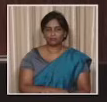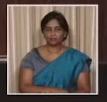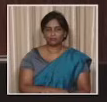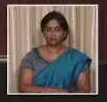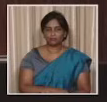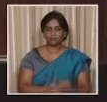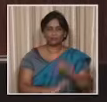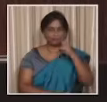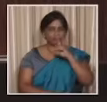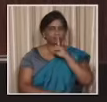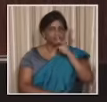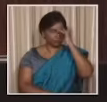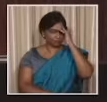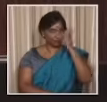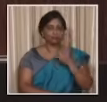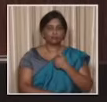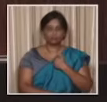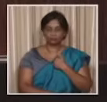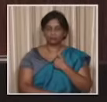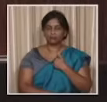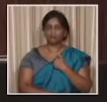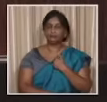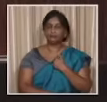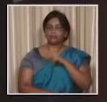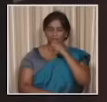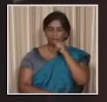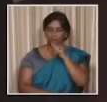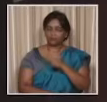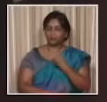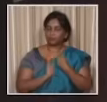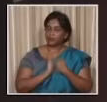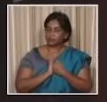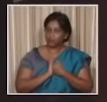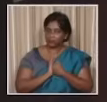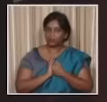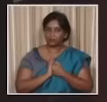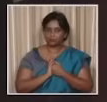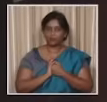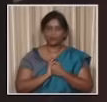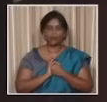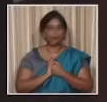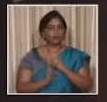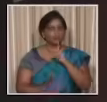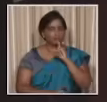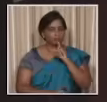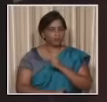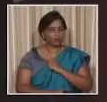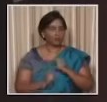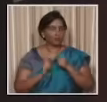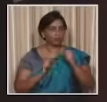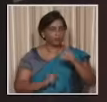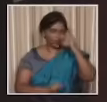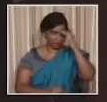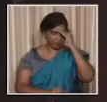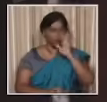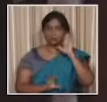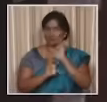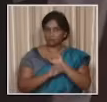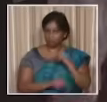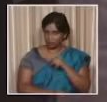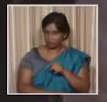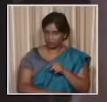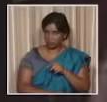නියෝජ්‍ය කතානායකතුමනි මා ඔබතුමාගෙන් ඉතාම ගෞරවයෙන් අහන්න කැමති විපක්ෂ නායකතුමා ප්‍රකාශයක්